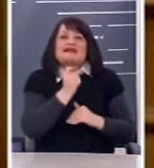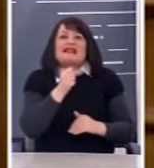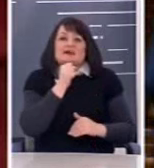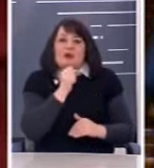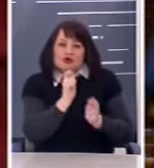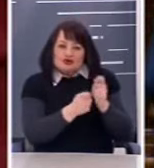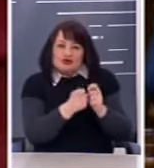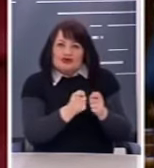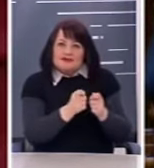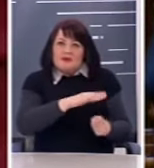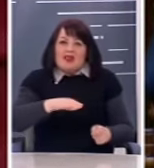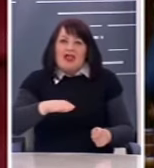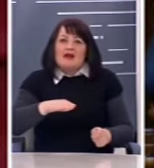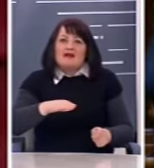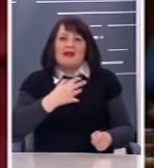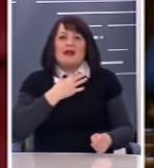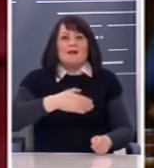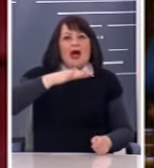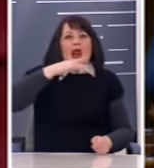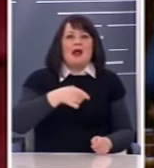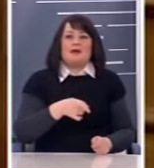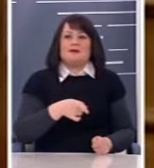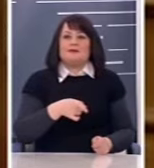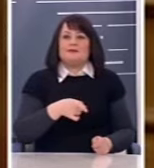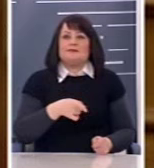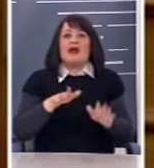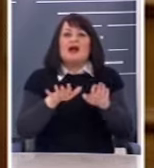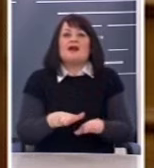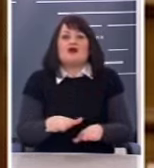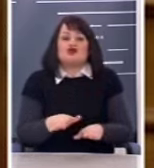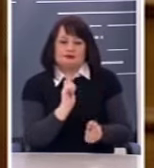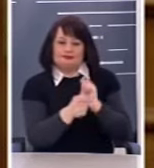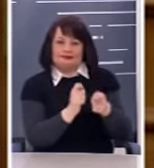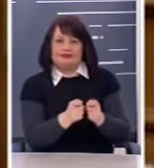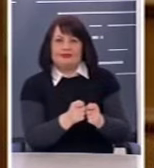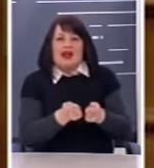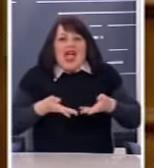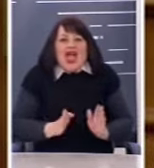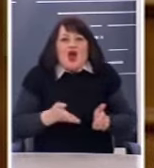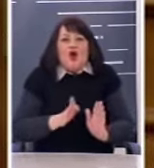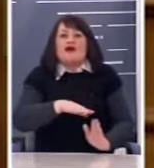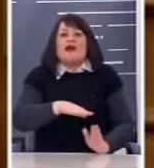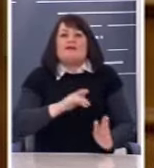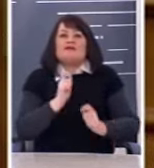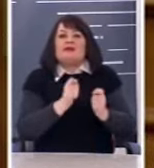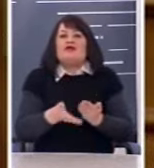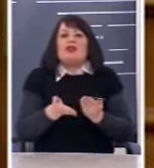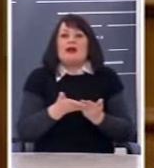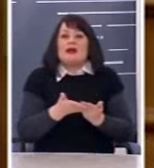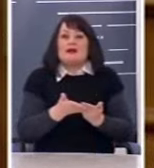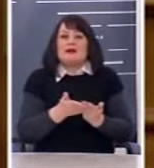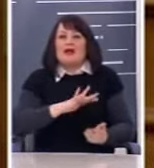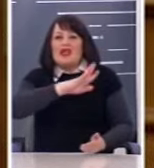ηλικιωμένου δεν πηγαίνει για τις δικές του ανάγκες, πηγαίνει στο άνεργο παιδί, στο εγγόνι, που μένει